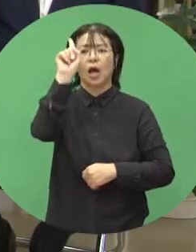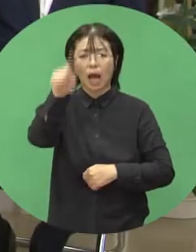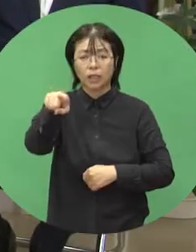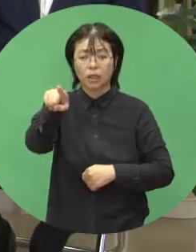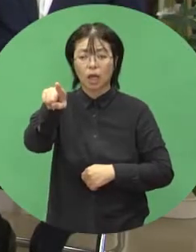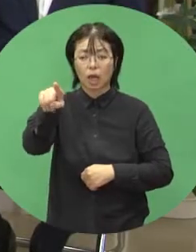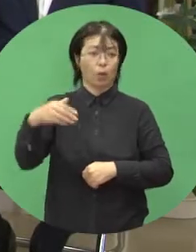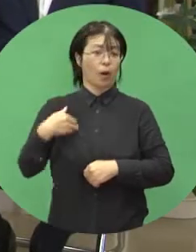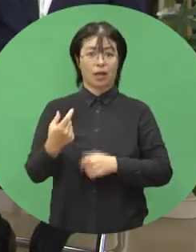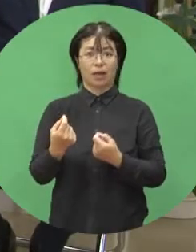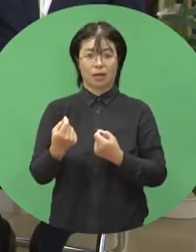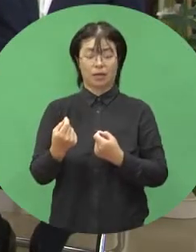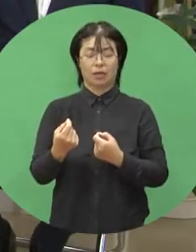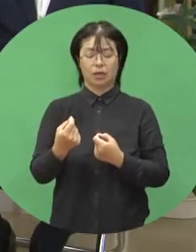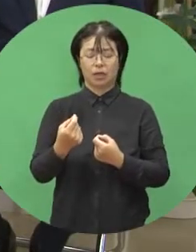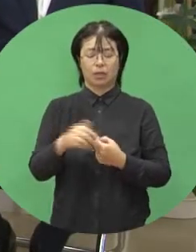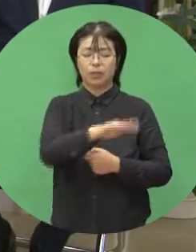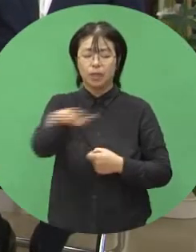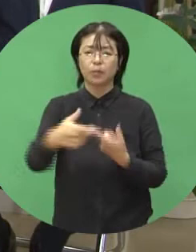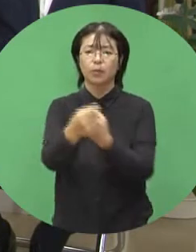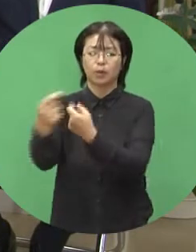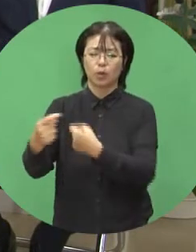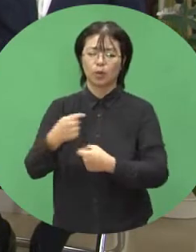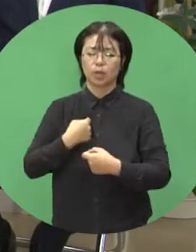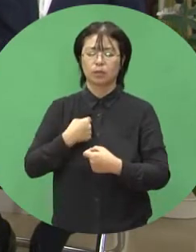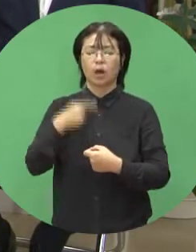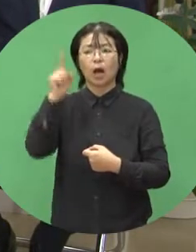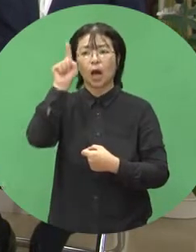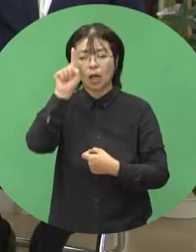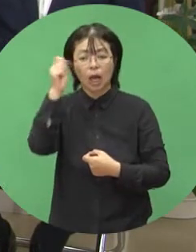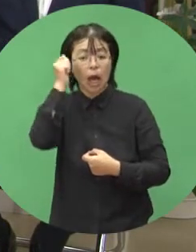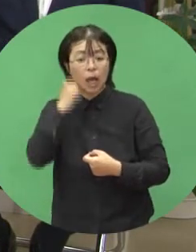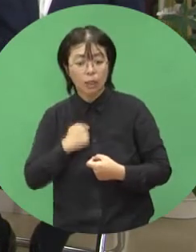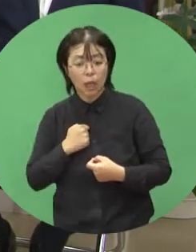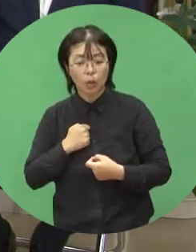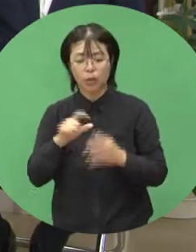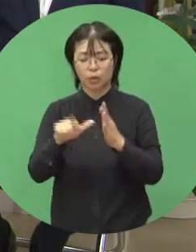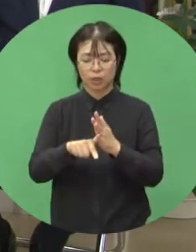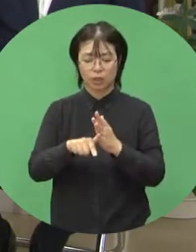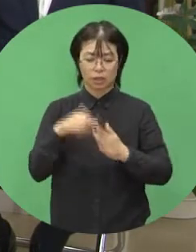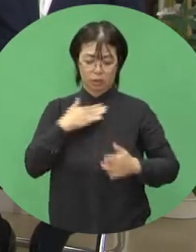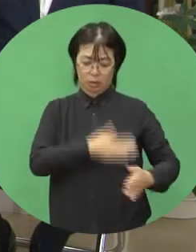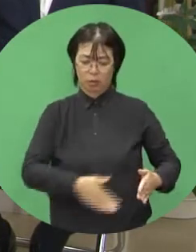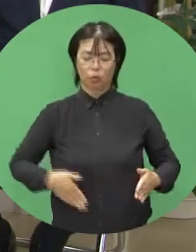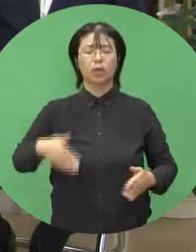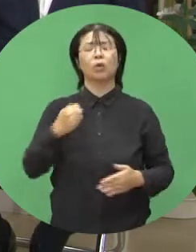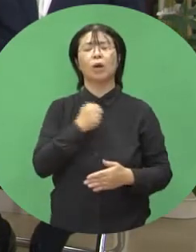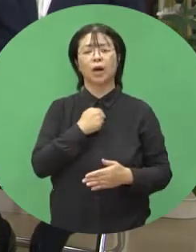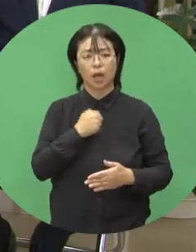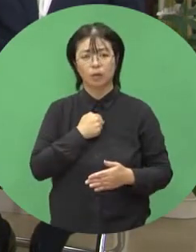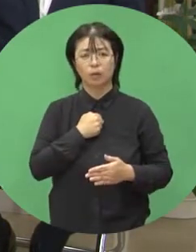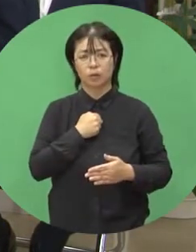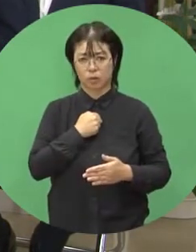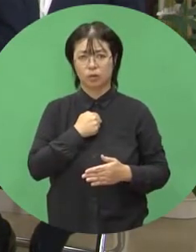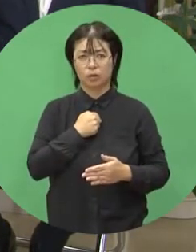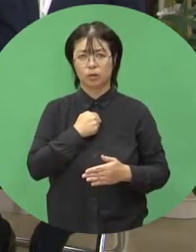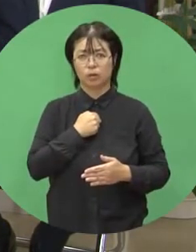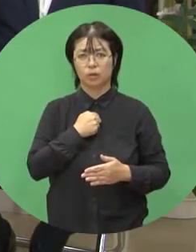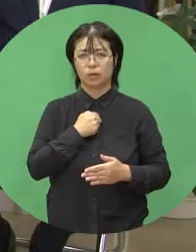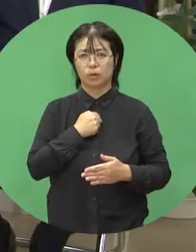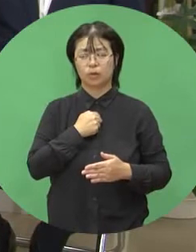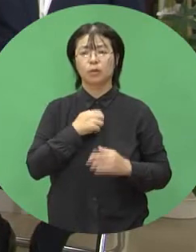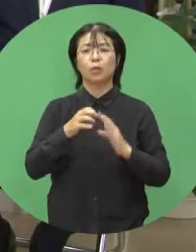わからない、皆さん一緒だと思うんですけれども、私も朝起きないと症状がわからないというところがありますので、な